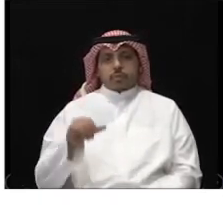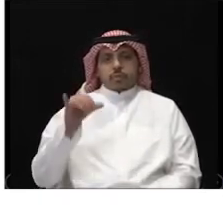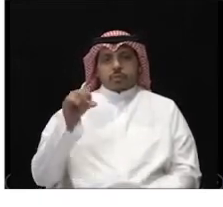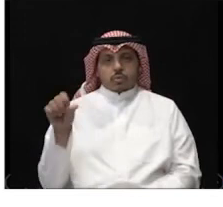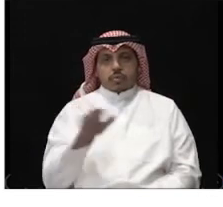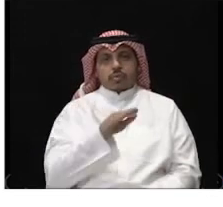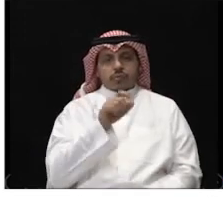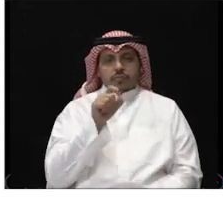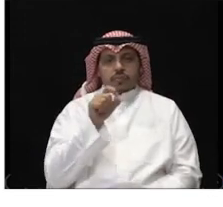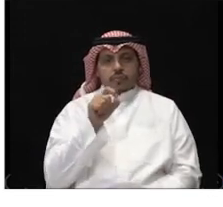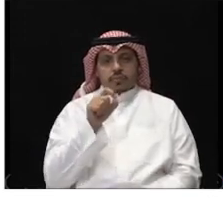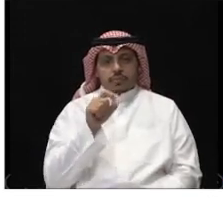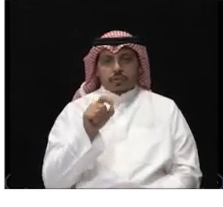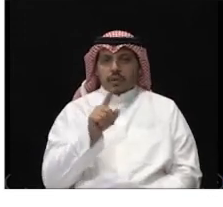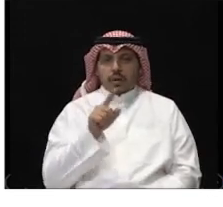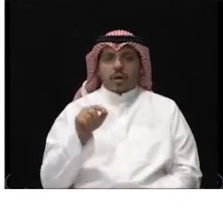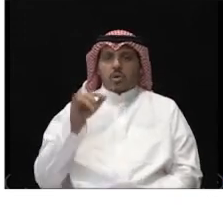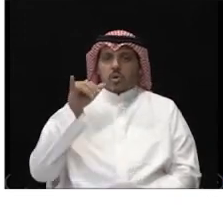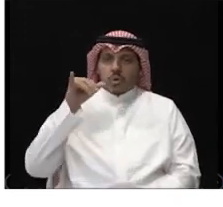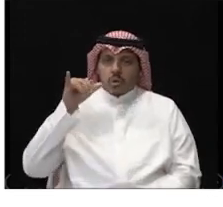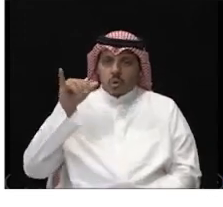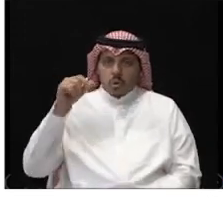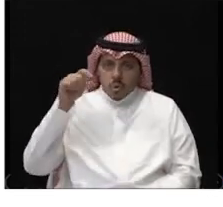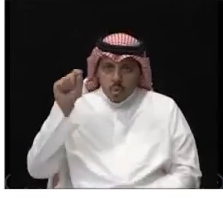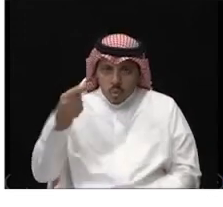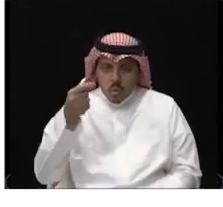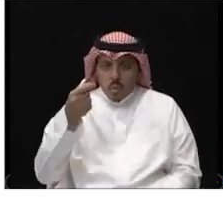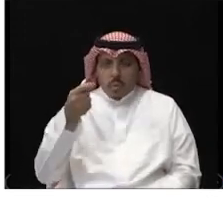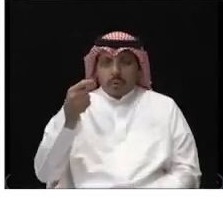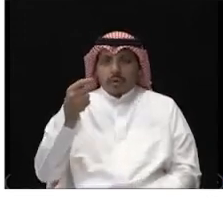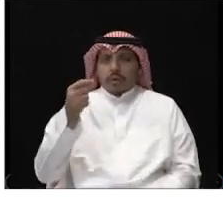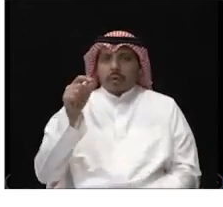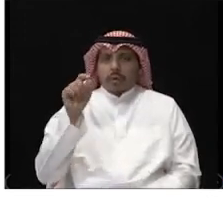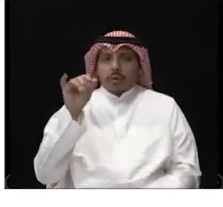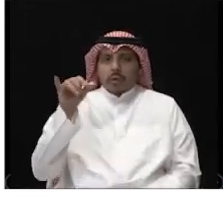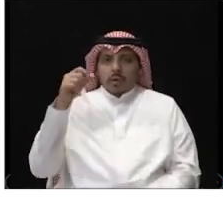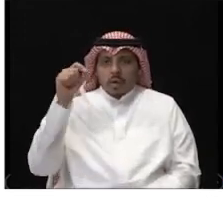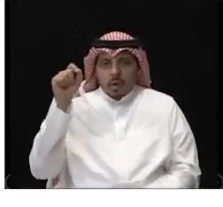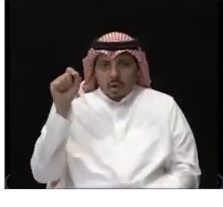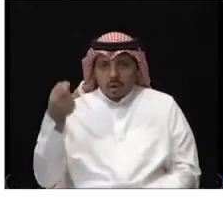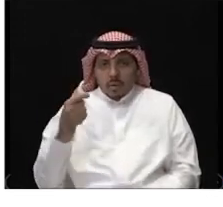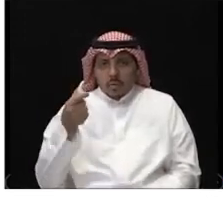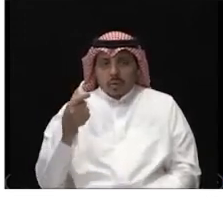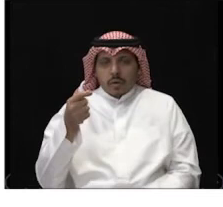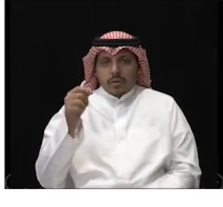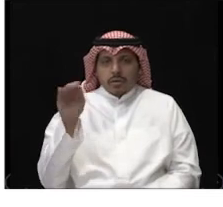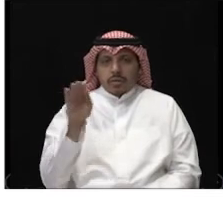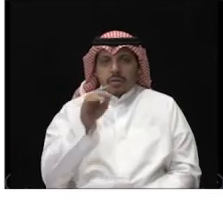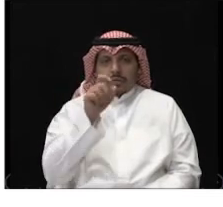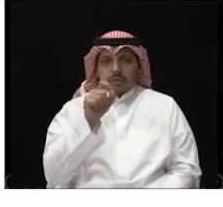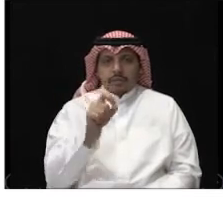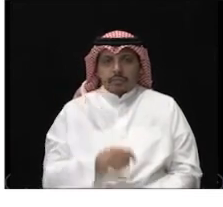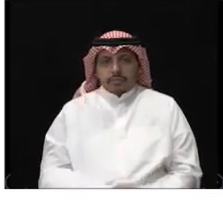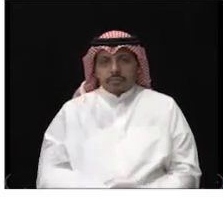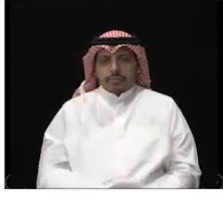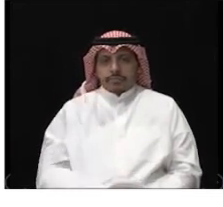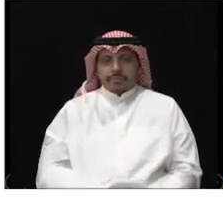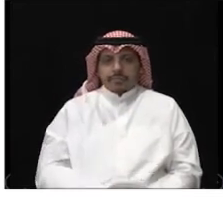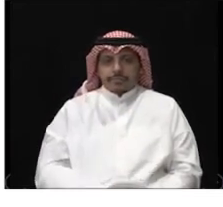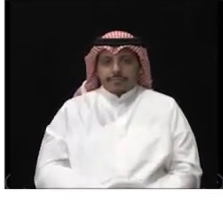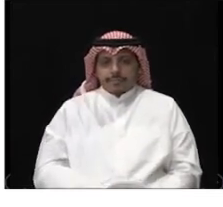يوسف تصبح صوت قصير، يوسف، لكن فيه مد نقول يو، يوسف،